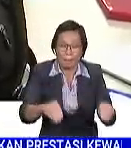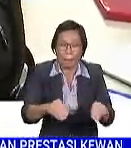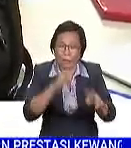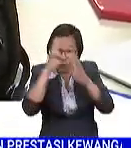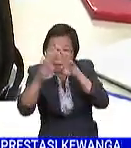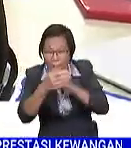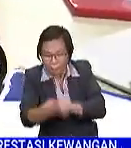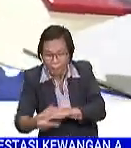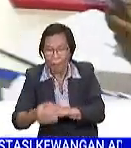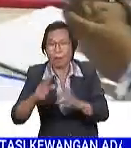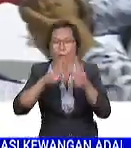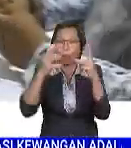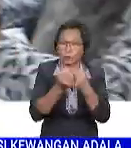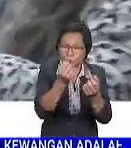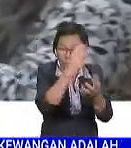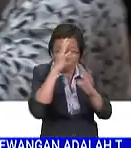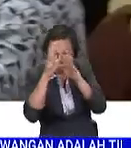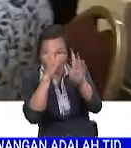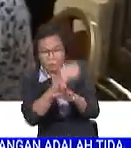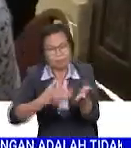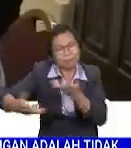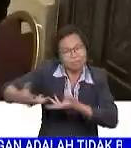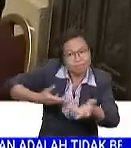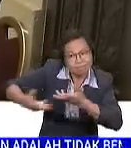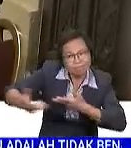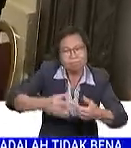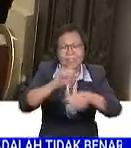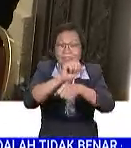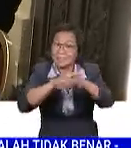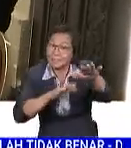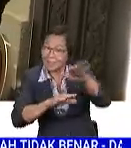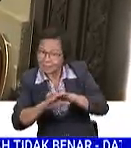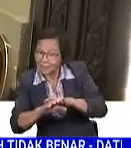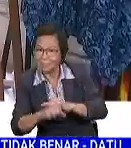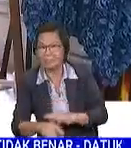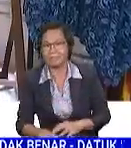produk, bengkel pereka dan interaktif kraft.